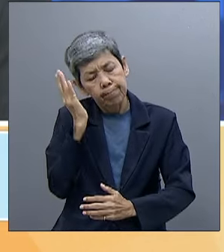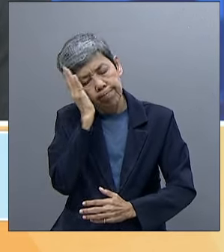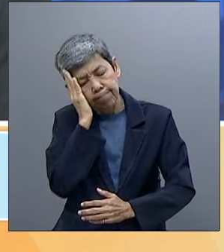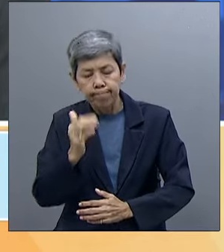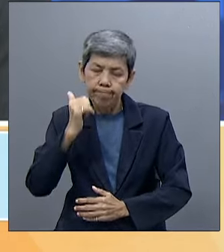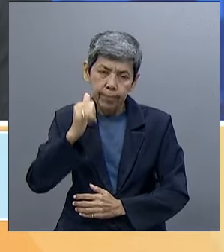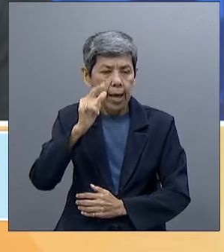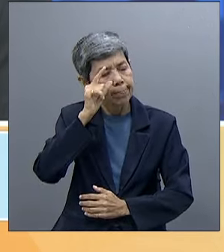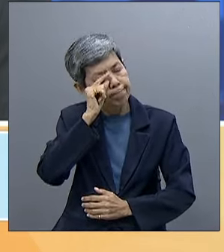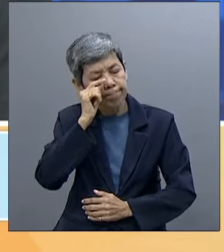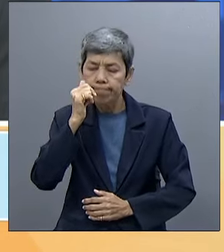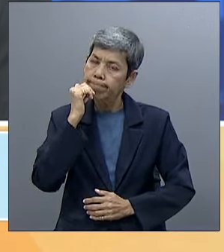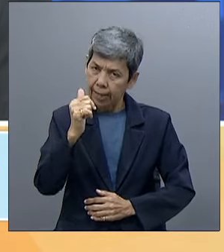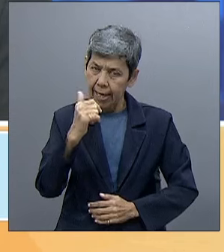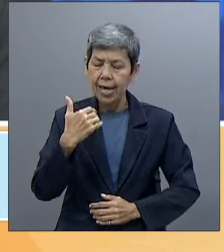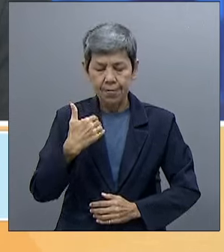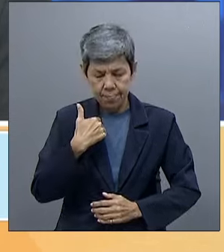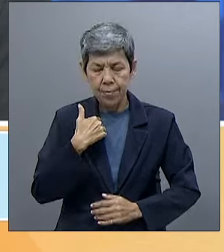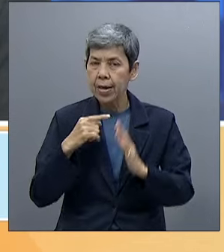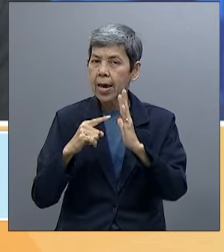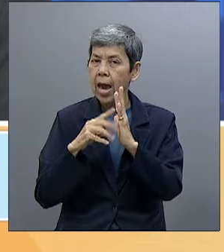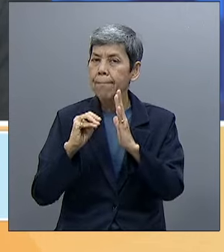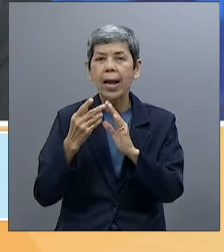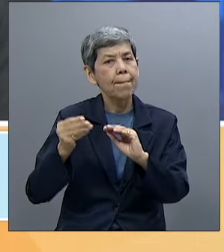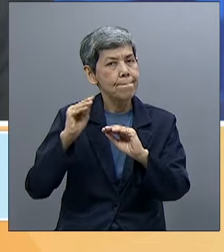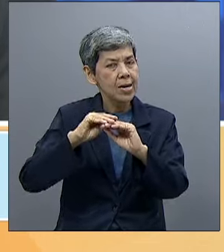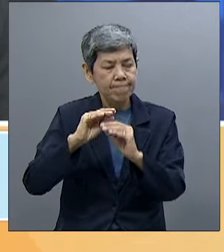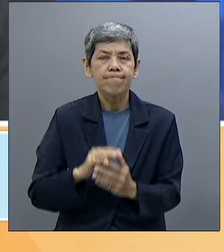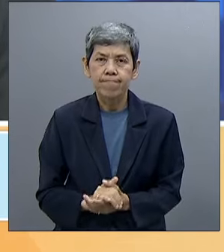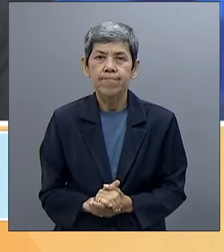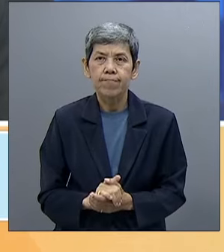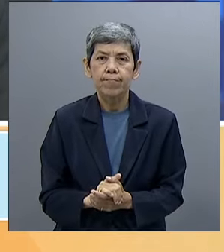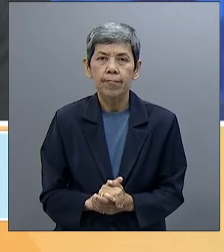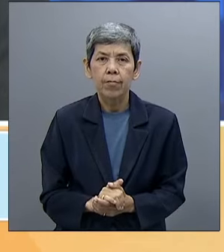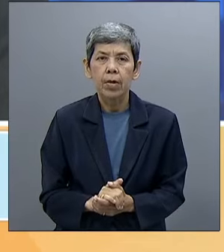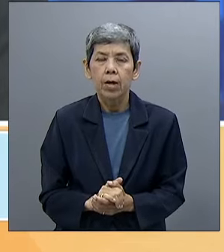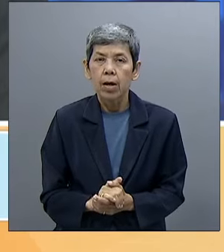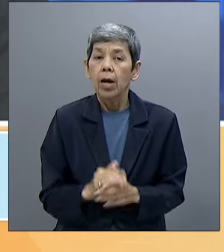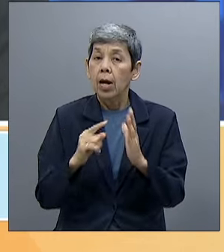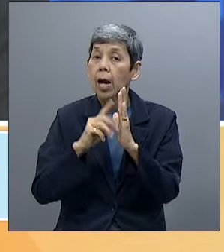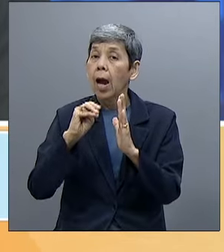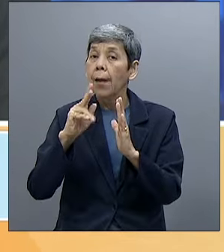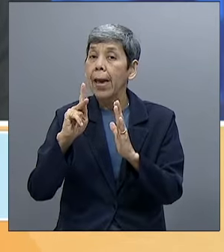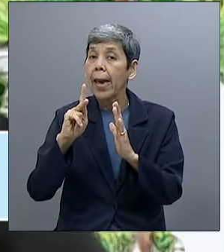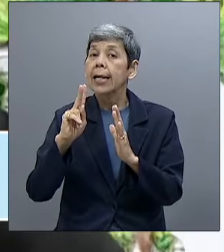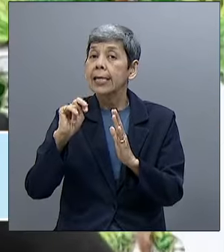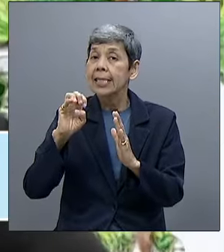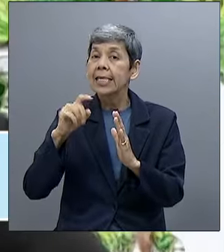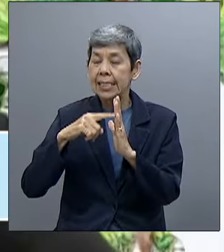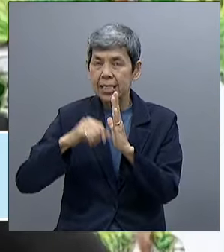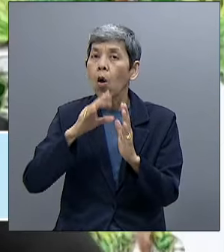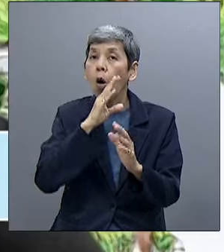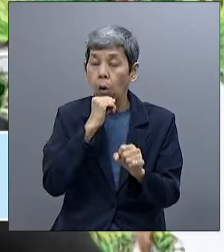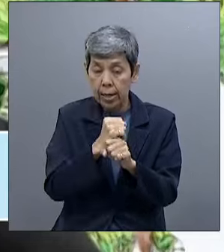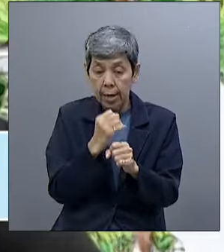คุณภาพการนอนดีขึ้นรวมถึงมีแมกนีเซียมเพิ่มขึ้นบ้างได้ครับเชิญหนครับเอ่อแมกนีเซียมเนี่ยค่ะจริงๆแล้วถ้าเกิดว่า